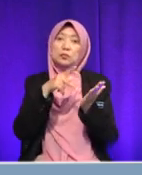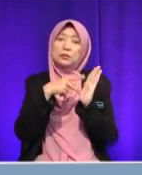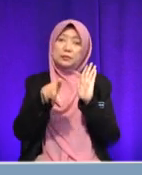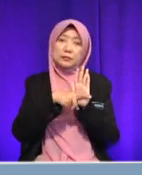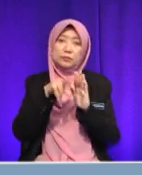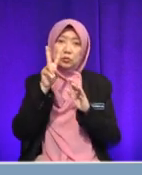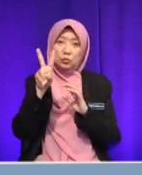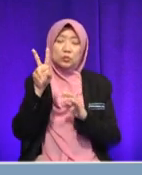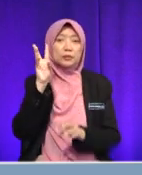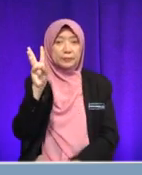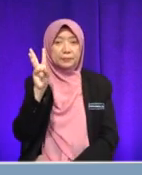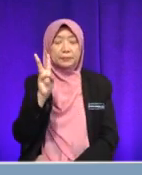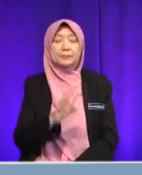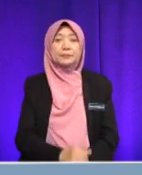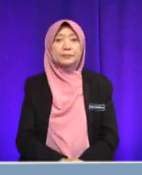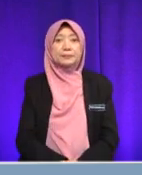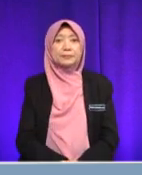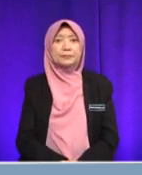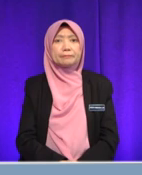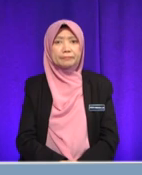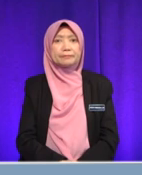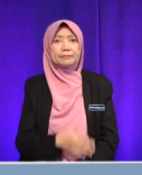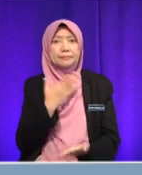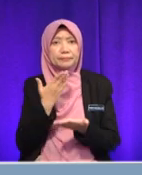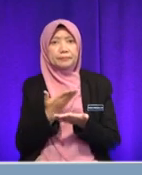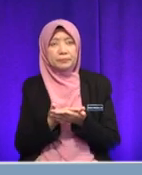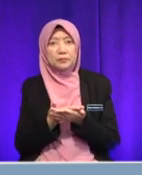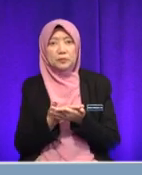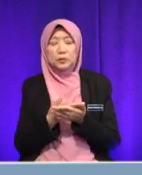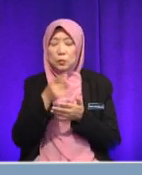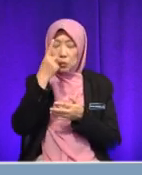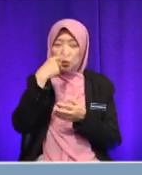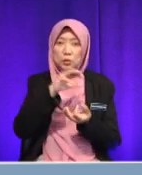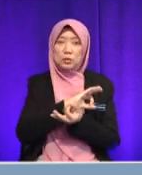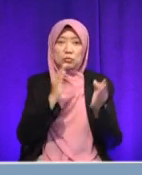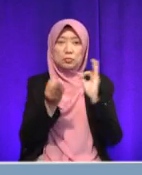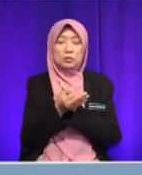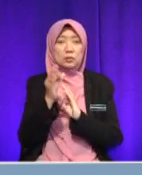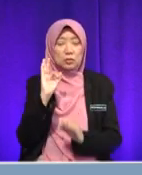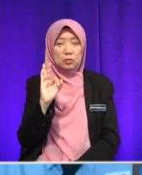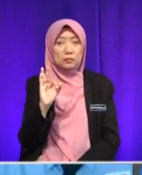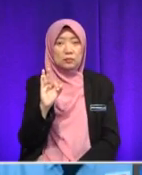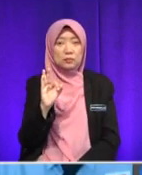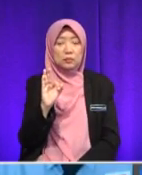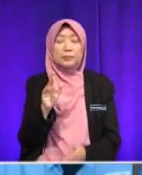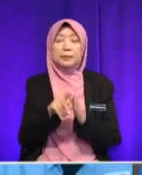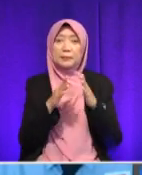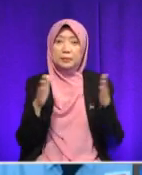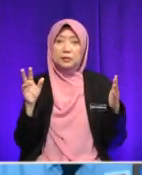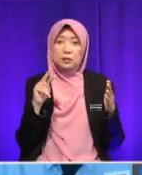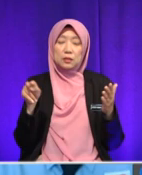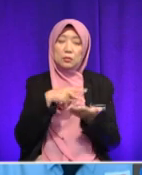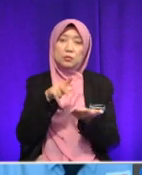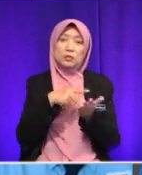2, 6. Baik. Untuk transformasi S, ialah pembesaran pada